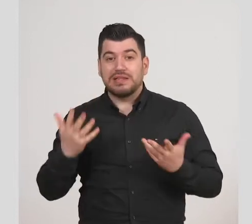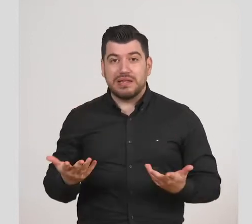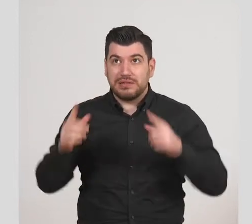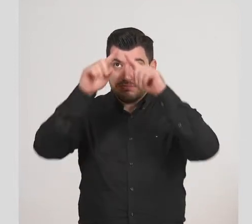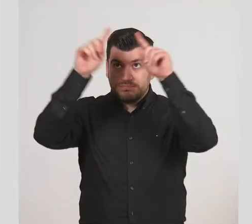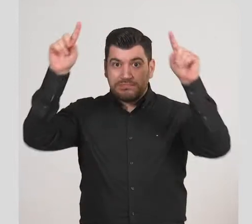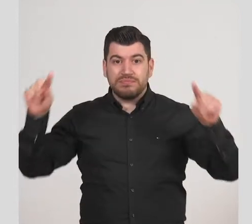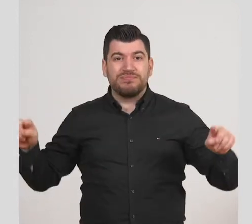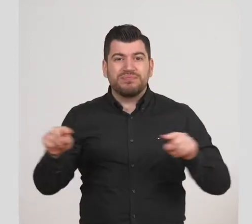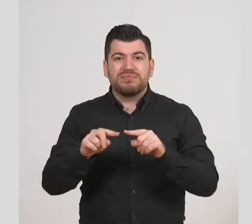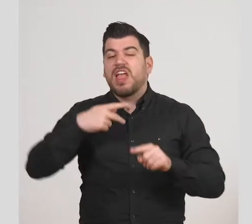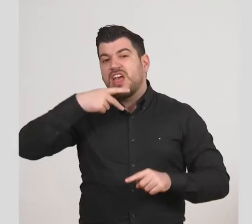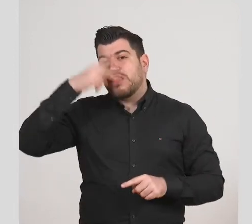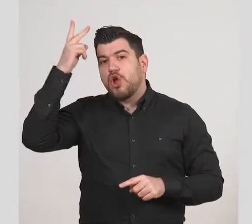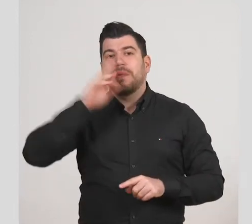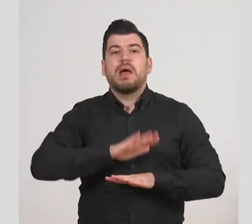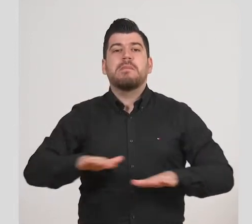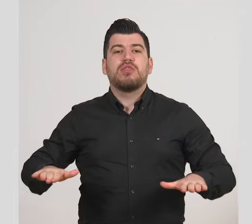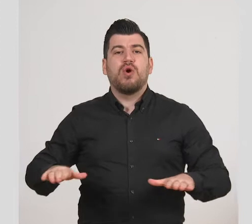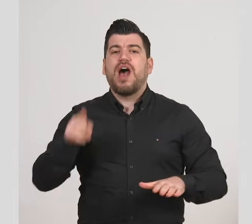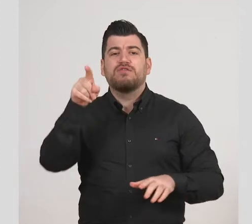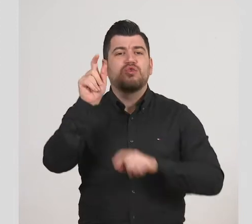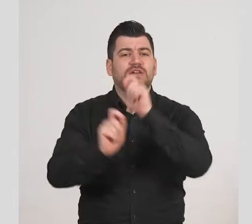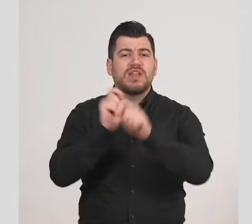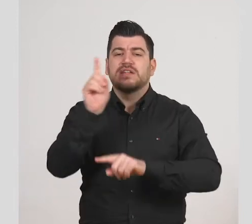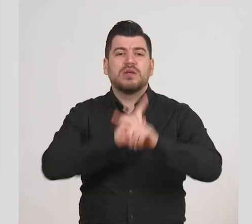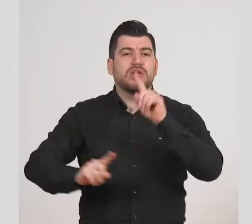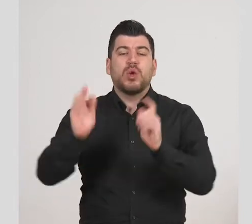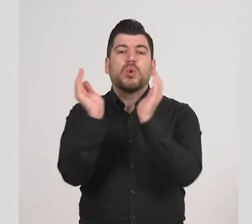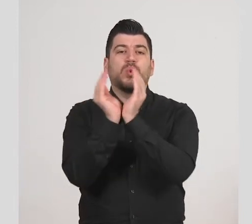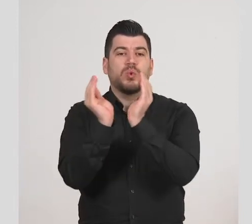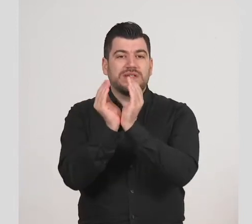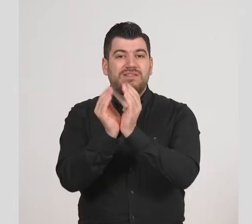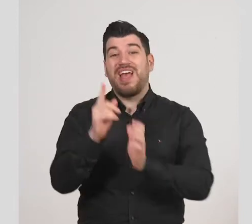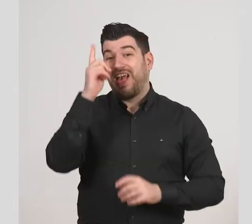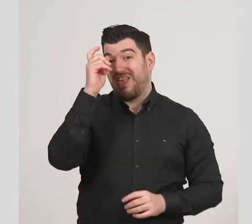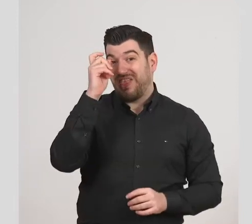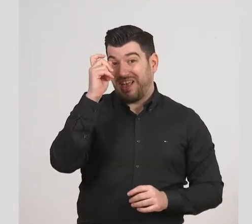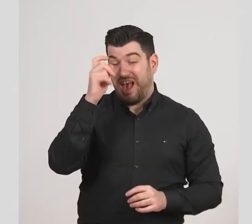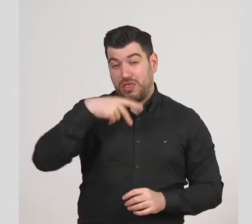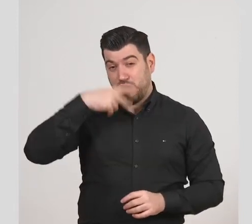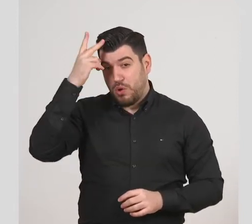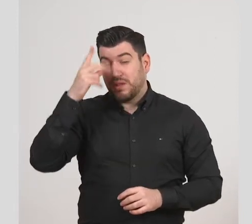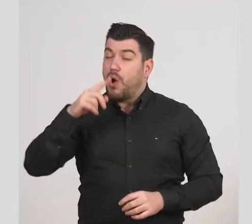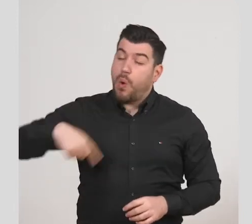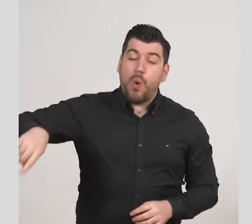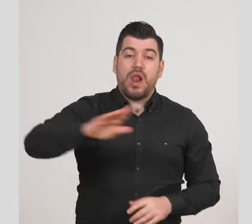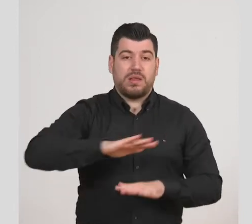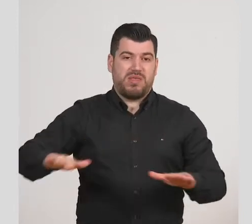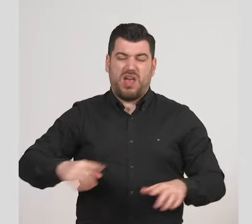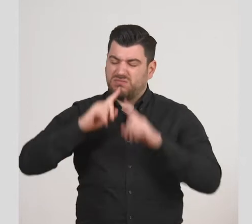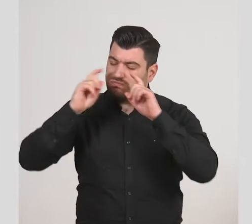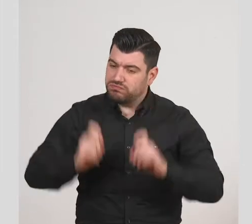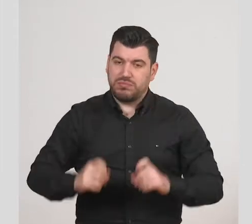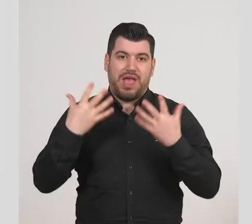στη χάρτα των δικαιωμάτων των παιδιών της UNICEF. Είναι 10 βασικά δικαιώματα που πρέπει να έχουν όλα τα παιδιά και